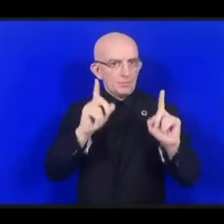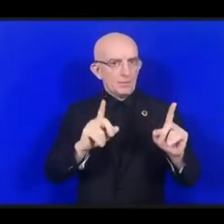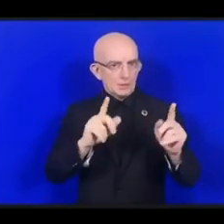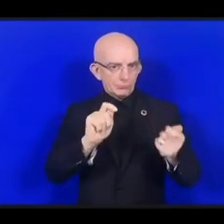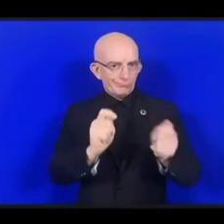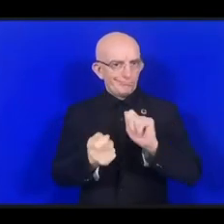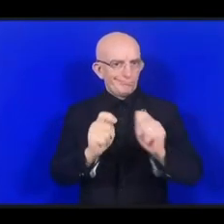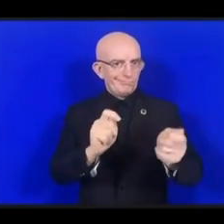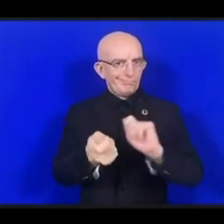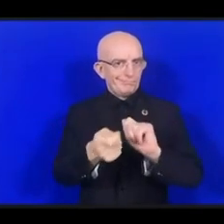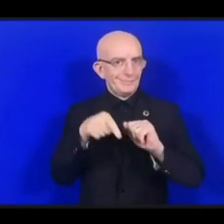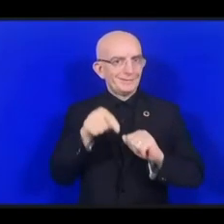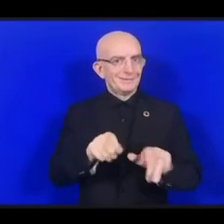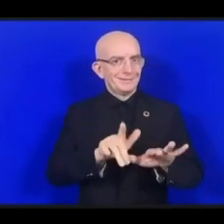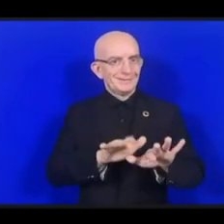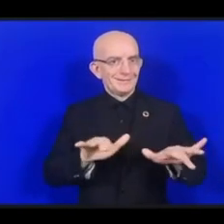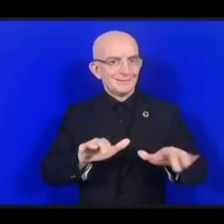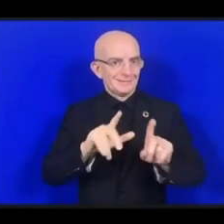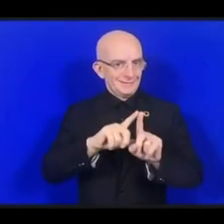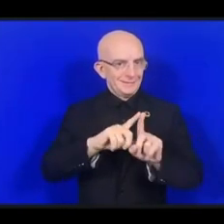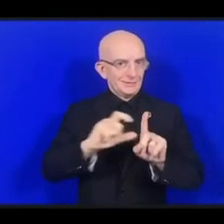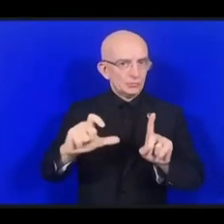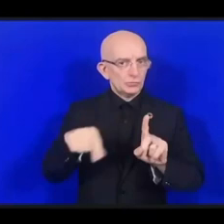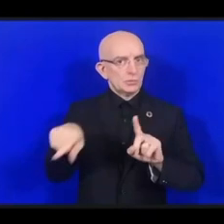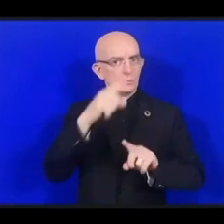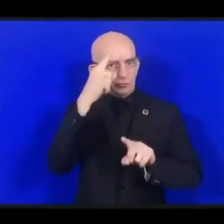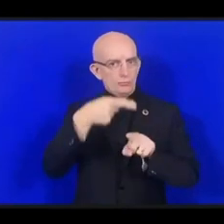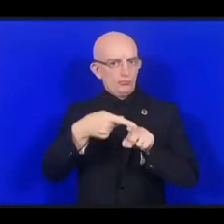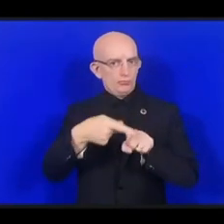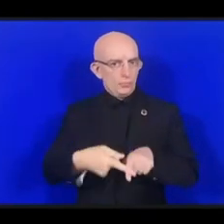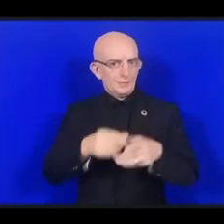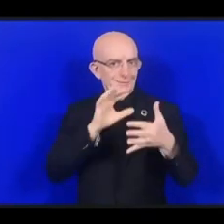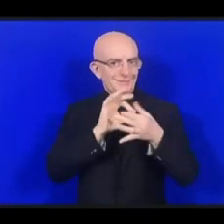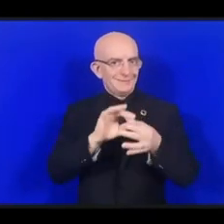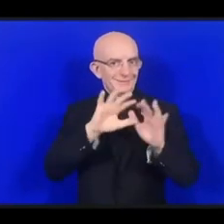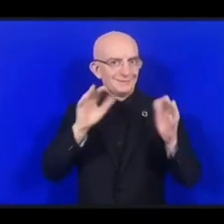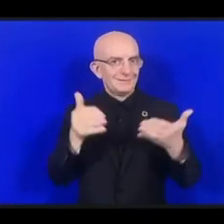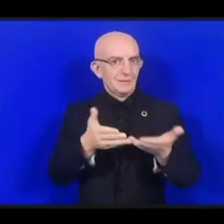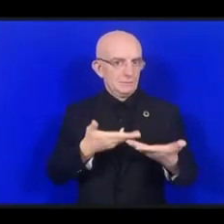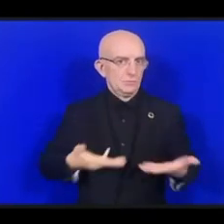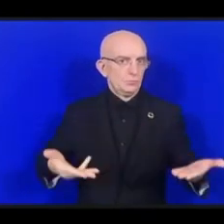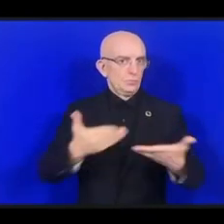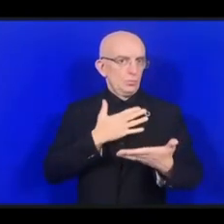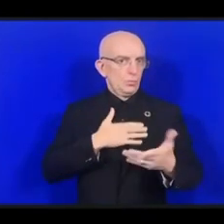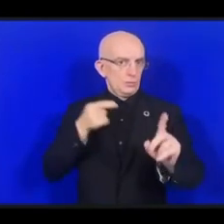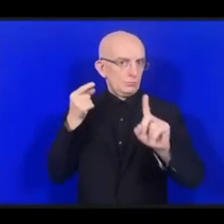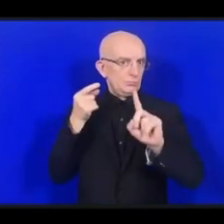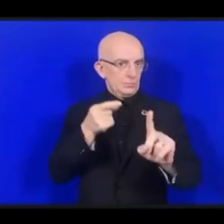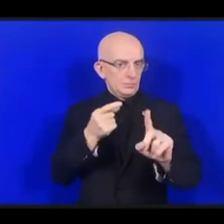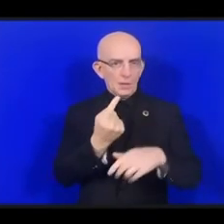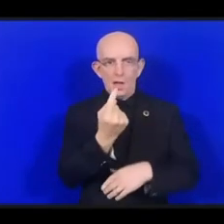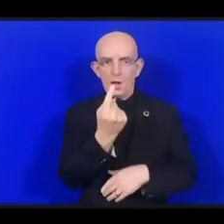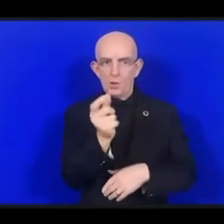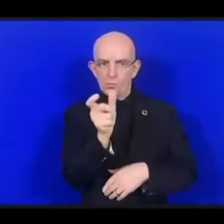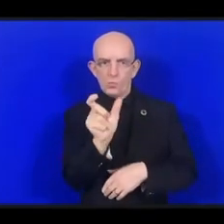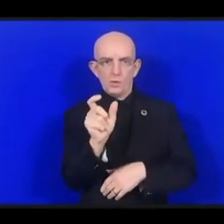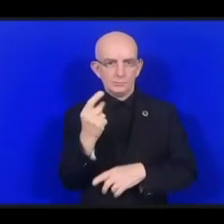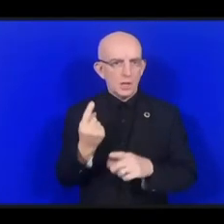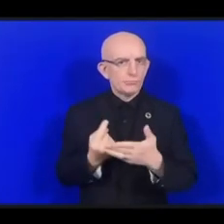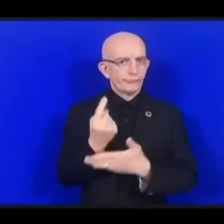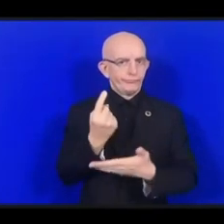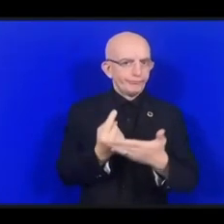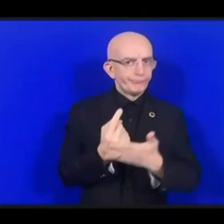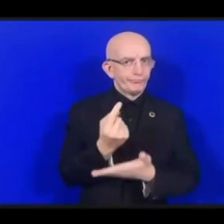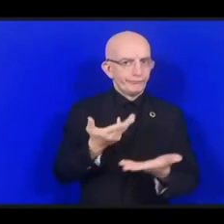ressentir c'est celui de législation et des réglementation et effectivement les parlementaires ont la responsabilité de